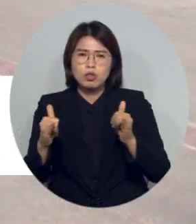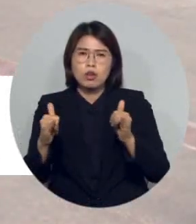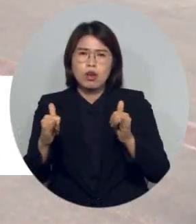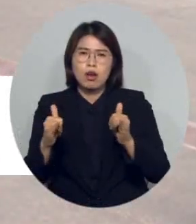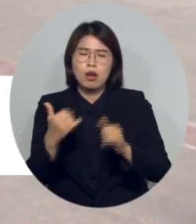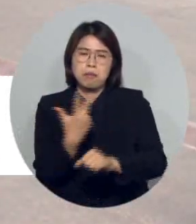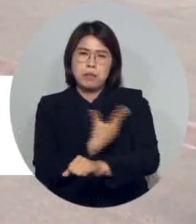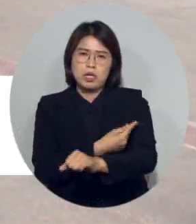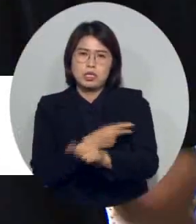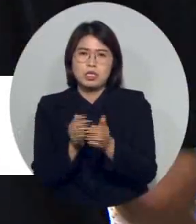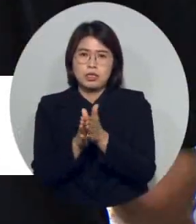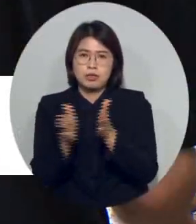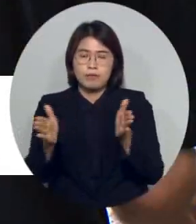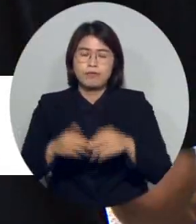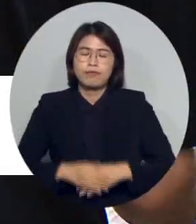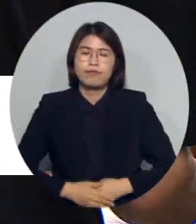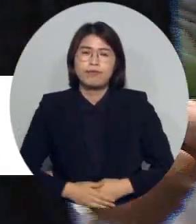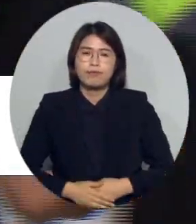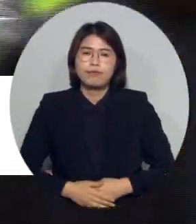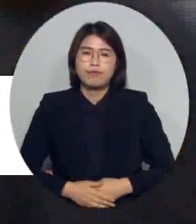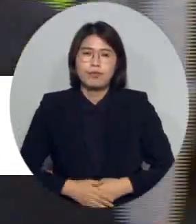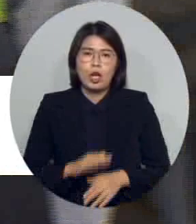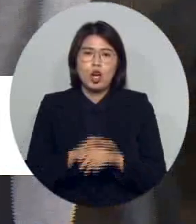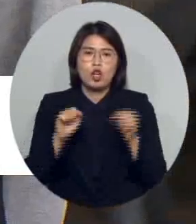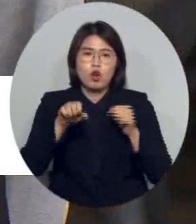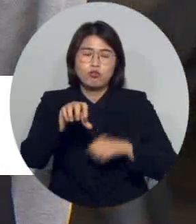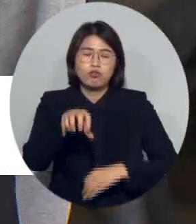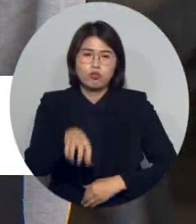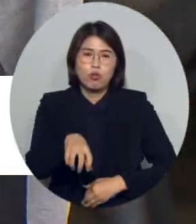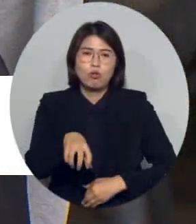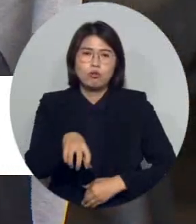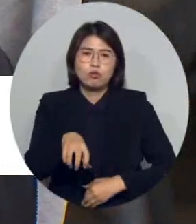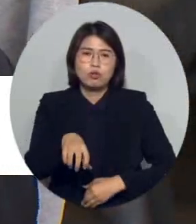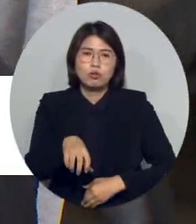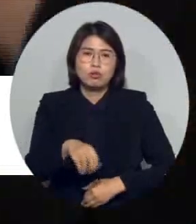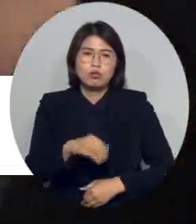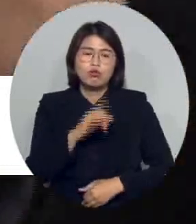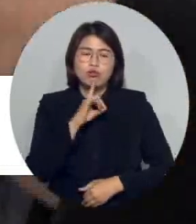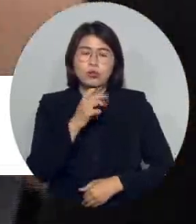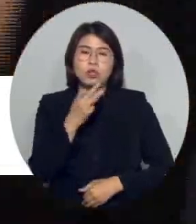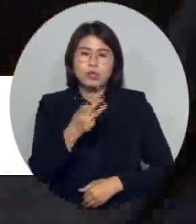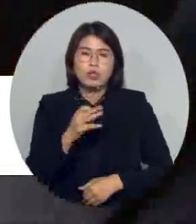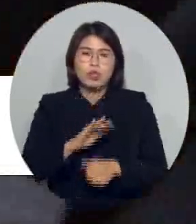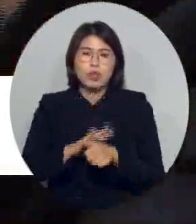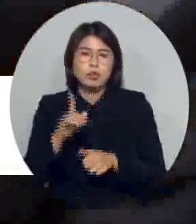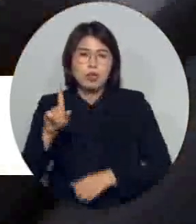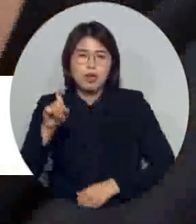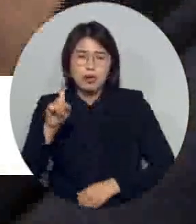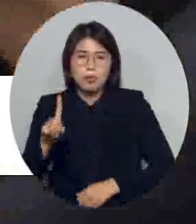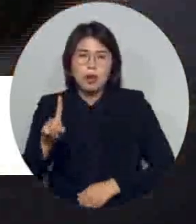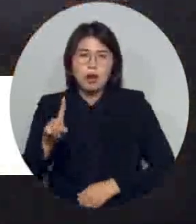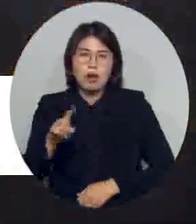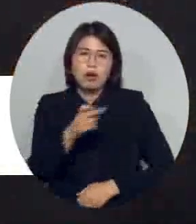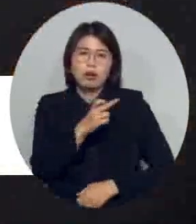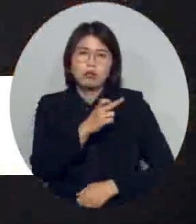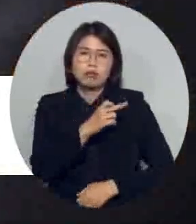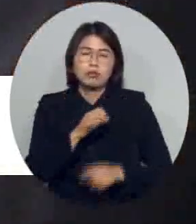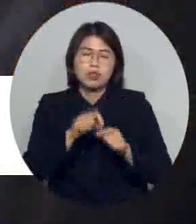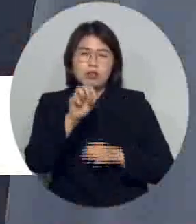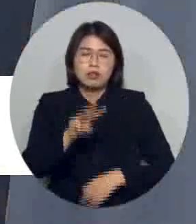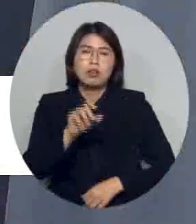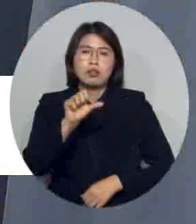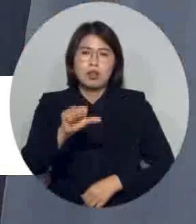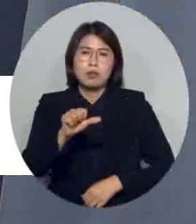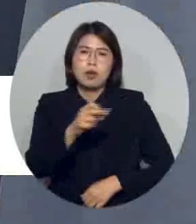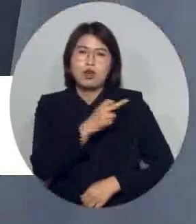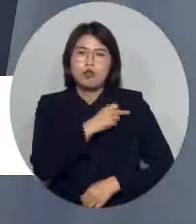델구 백신접종을 실시합니다 한편 경상북도는 구미 13명 경주 12명 경산 10 하며 영천 5명 영주